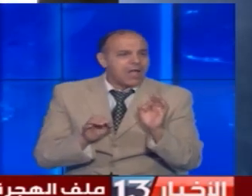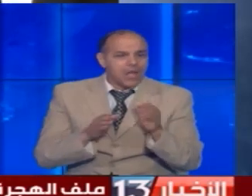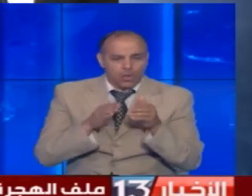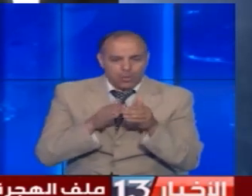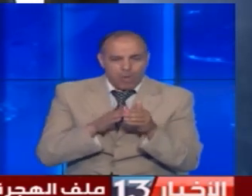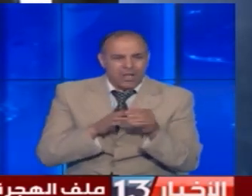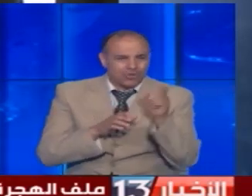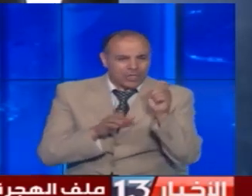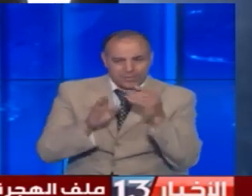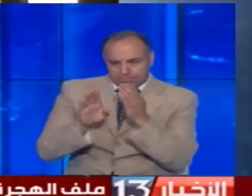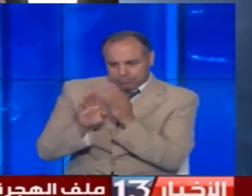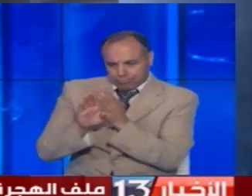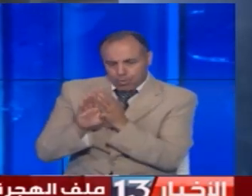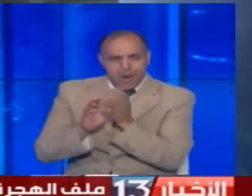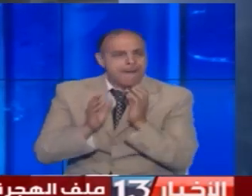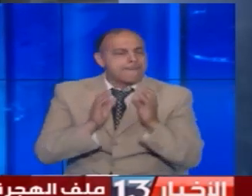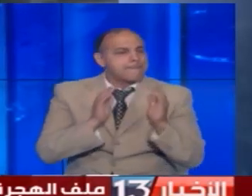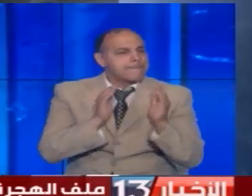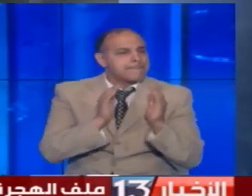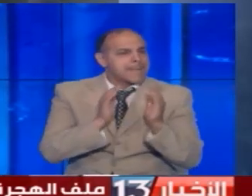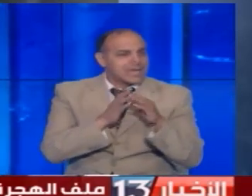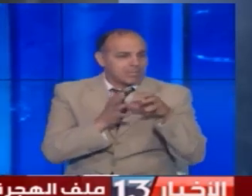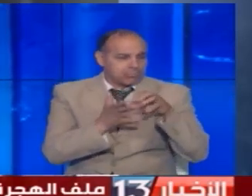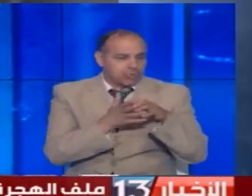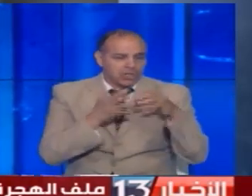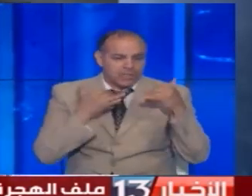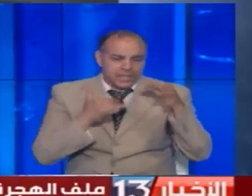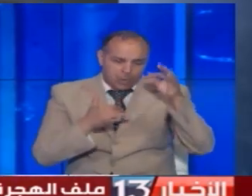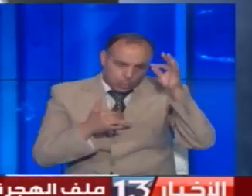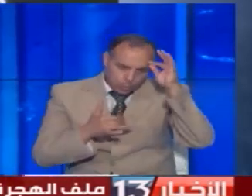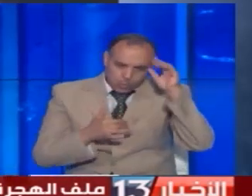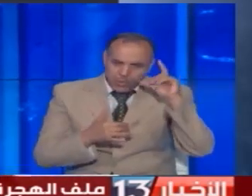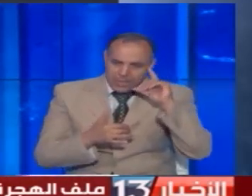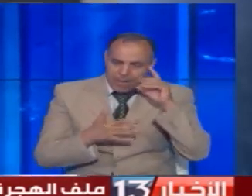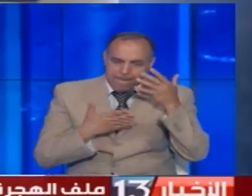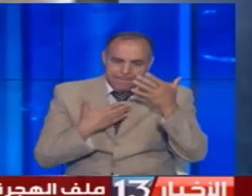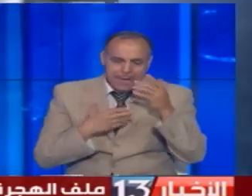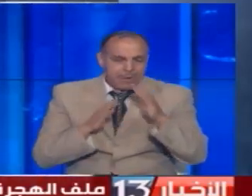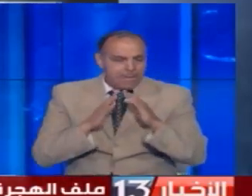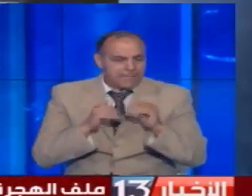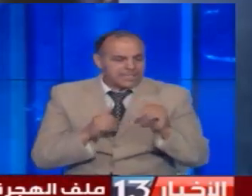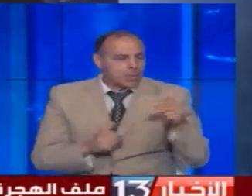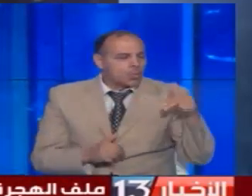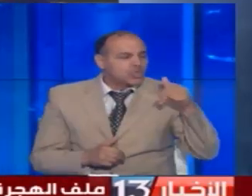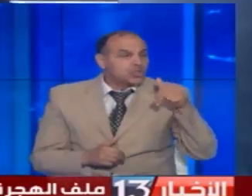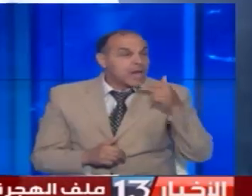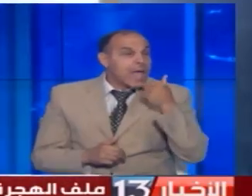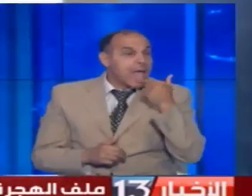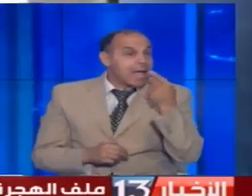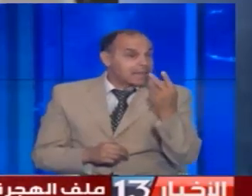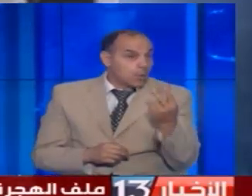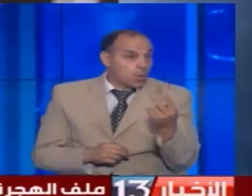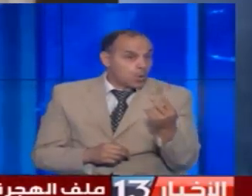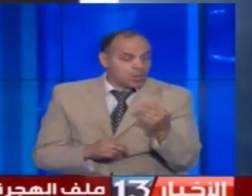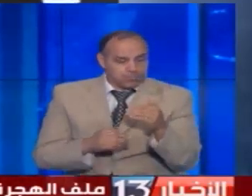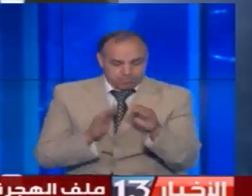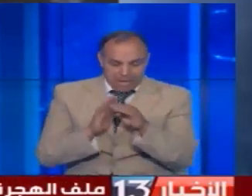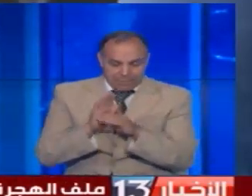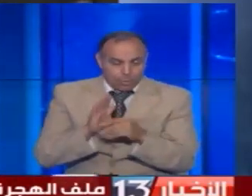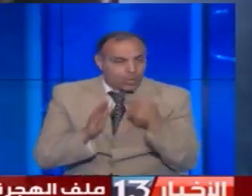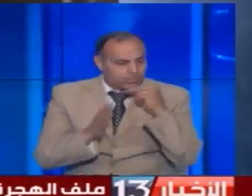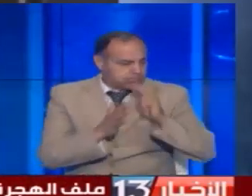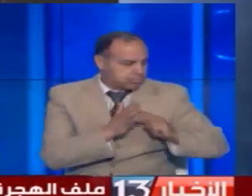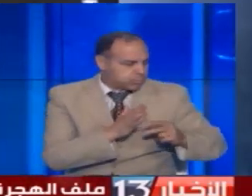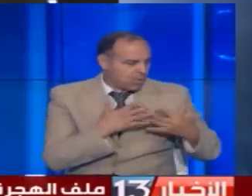كطالب لجوء في مراكز بدول تشمل الجزائر وتونس وليبيا والمغرب ومصر والنيجر، وتعكس هذه الخطط